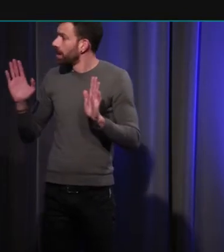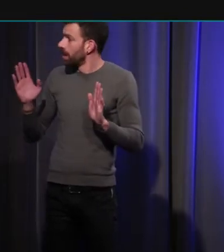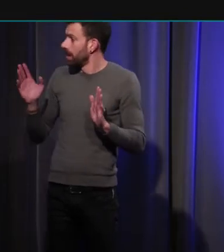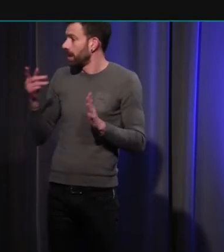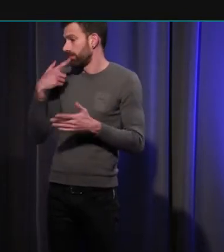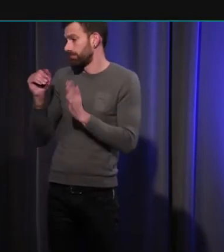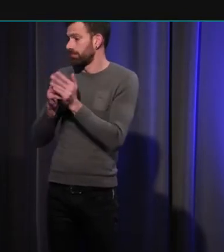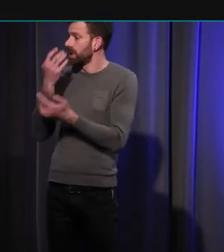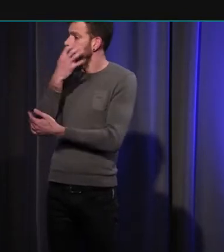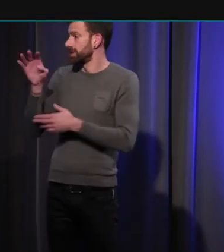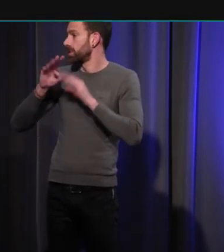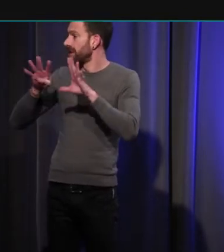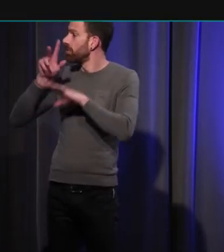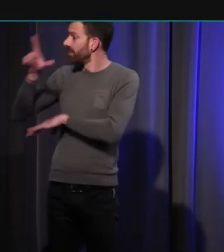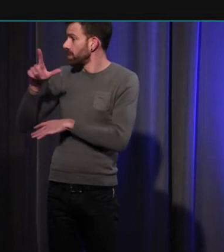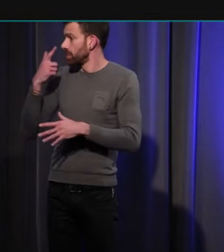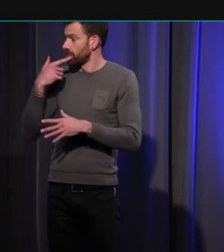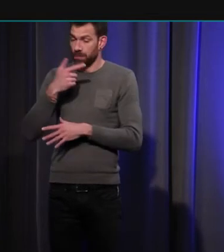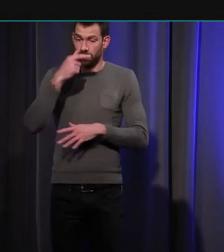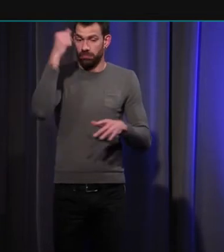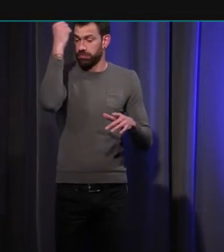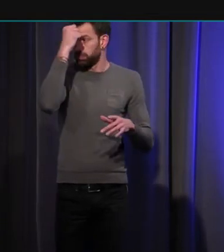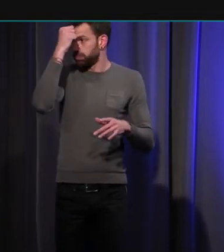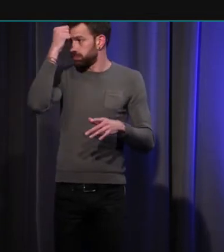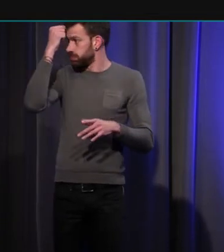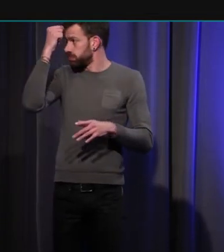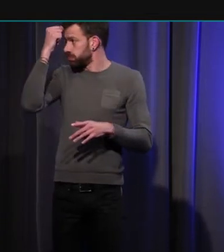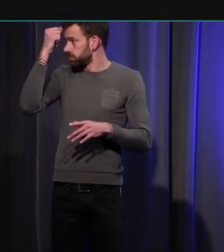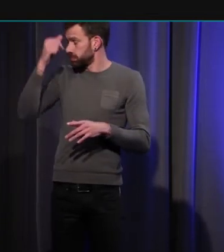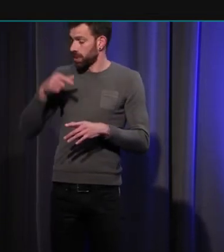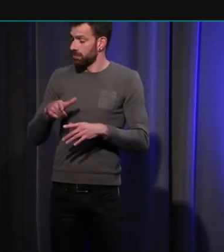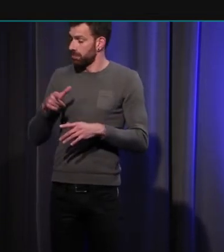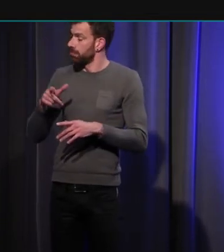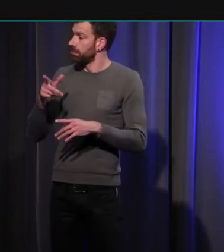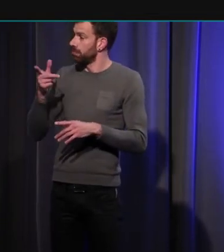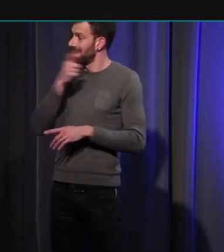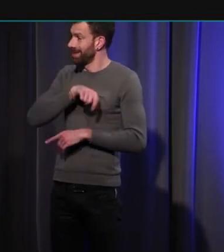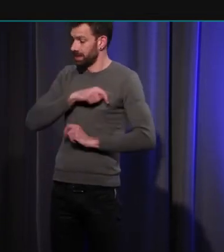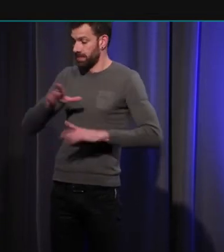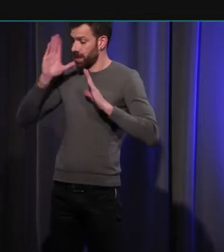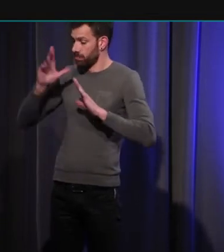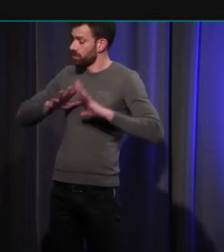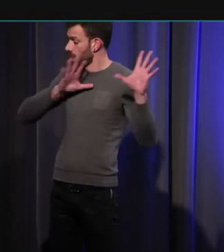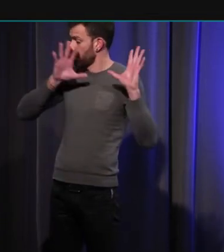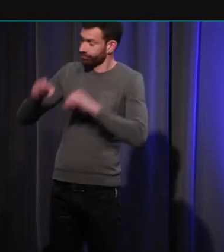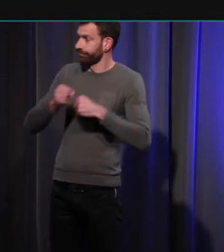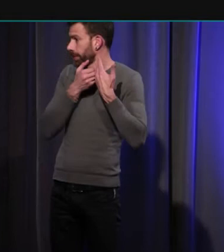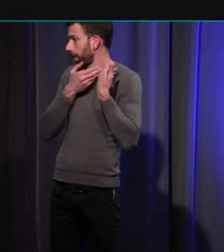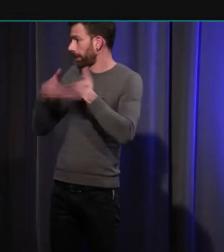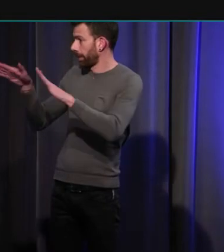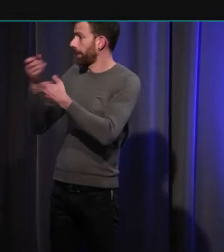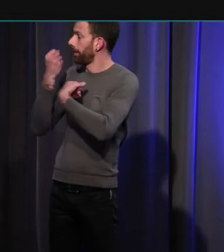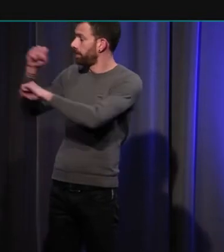1492 on conquiert la péninsule ibérique aux musulmans 11 on expulse les juifs et